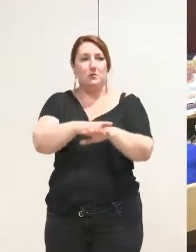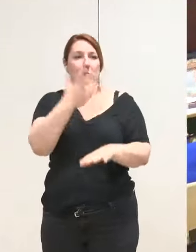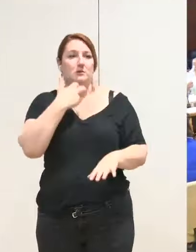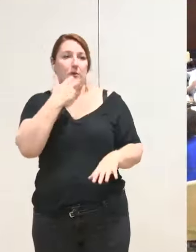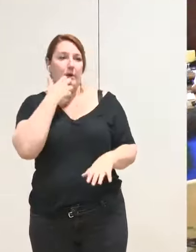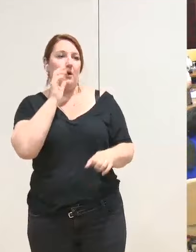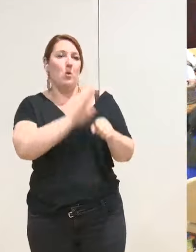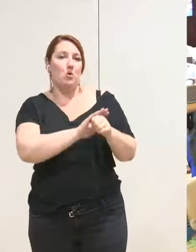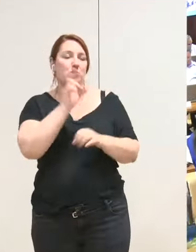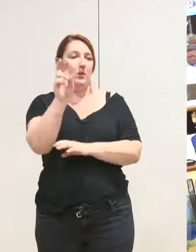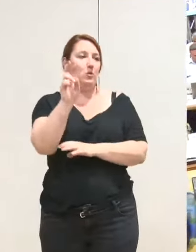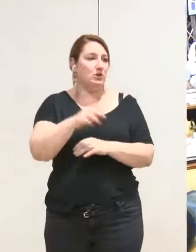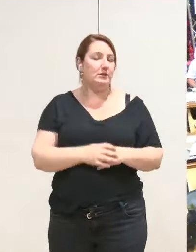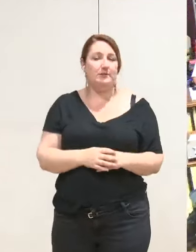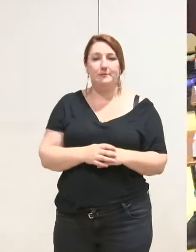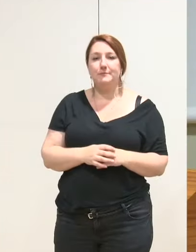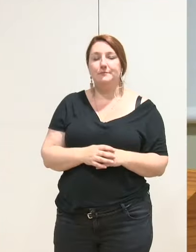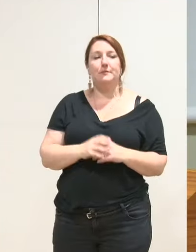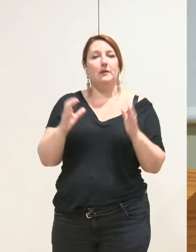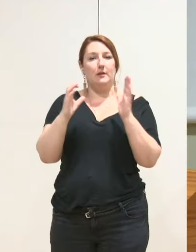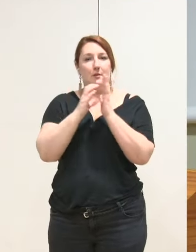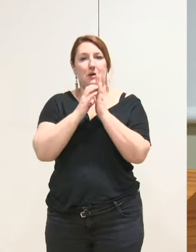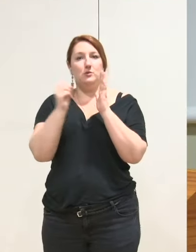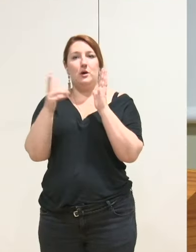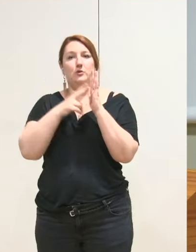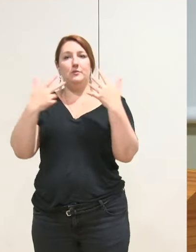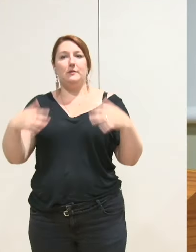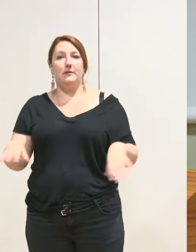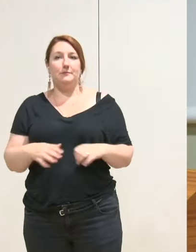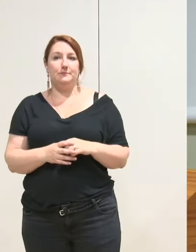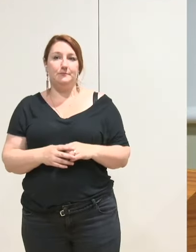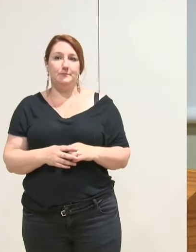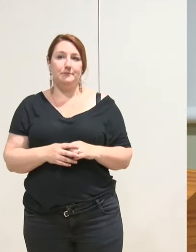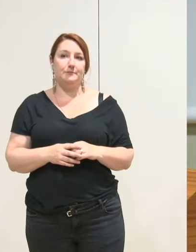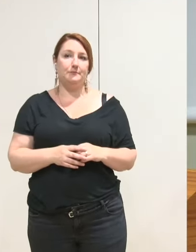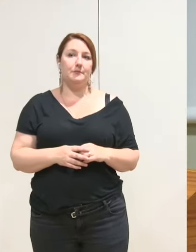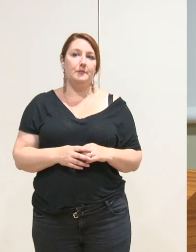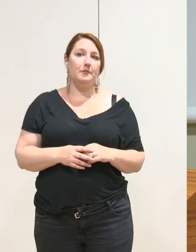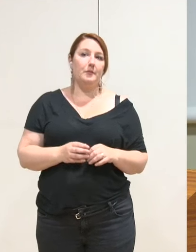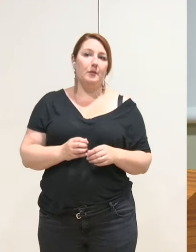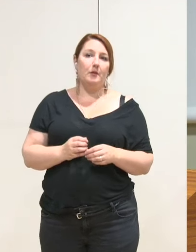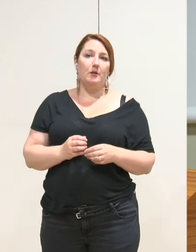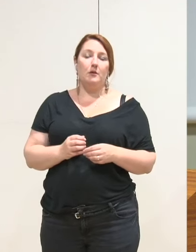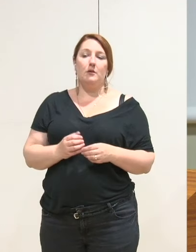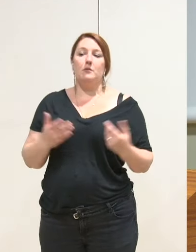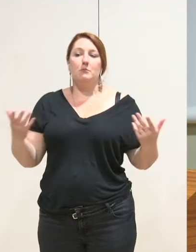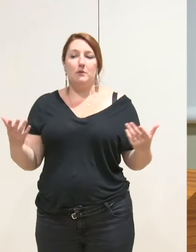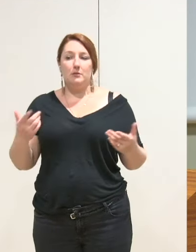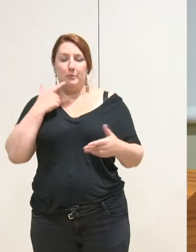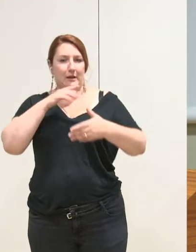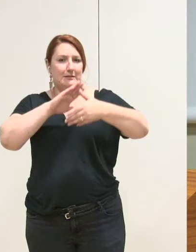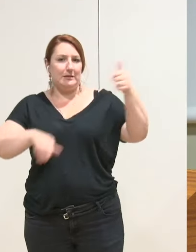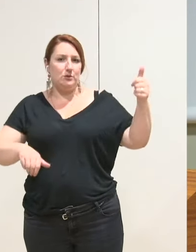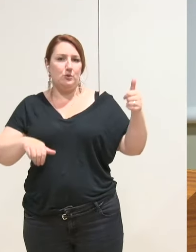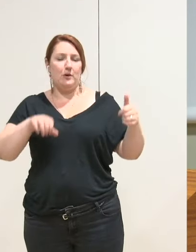rassemblement citoyen de la gauche et les écologistes délibération adopté cette fois-ci c'est des sessions à